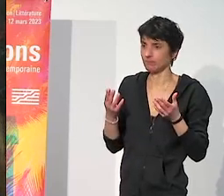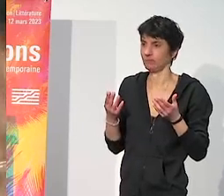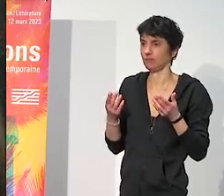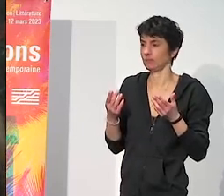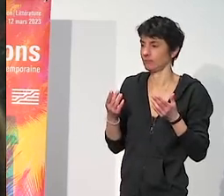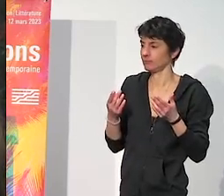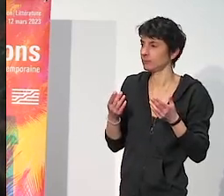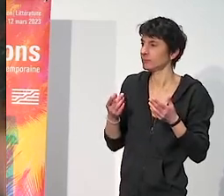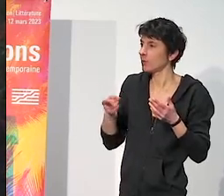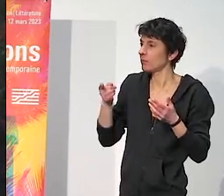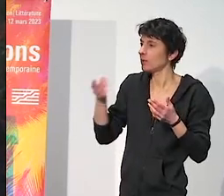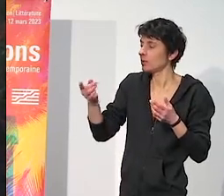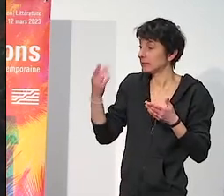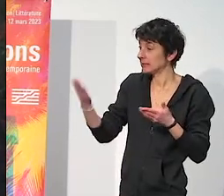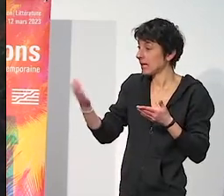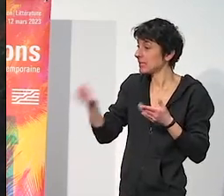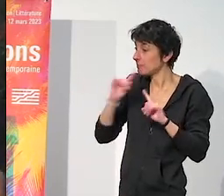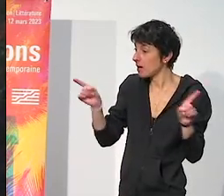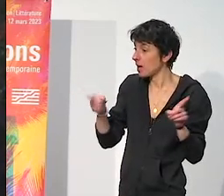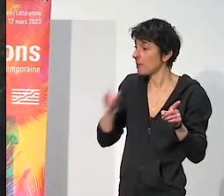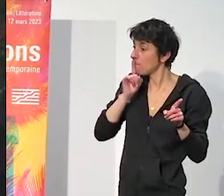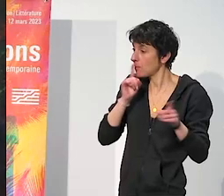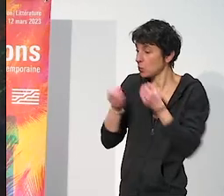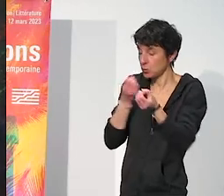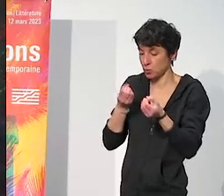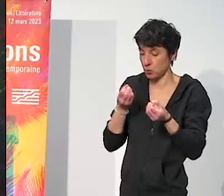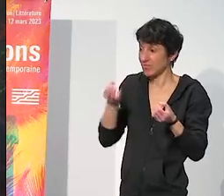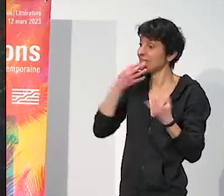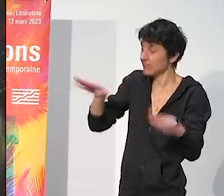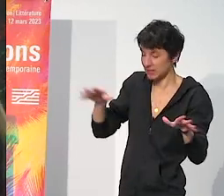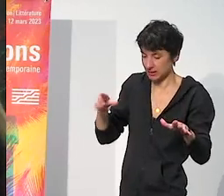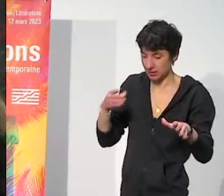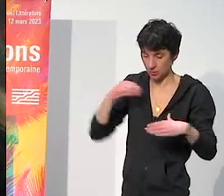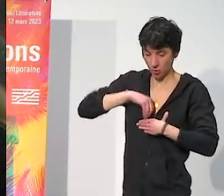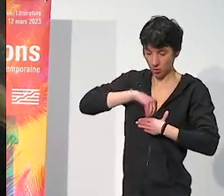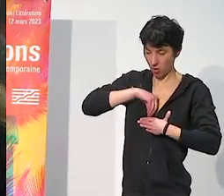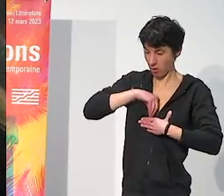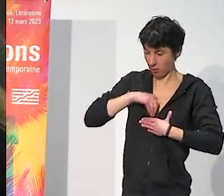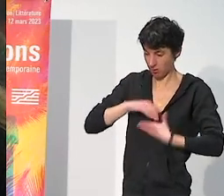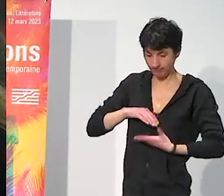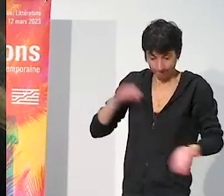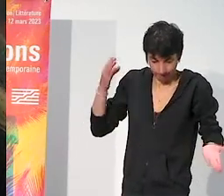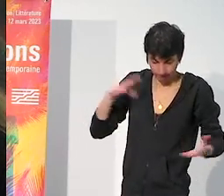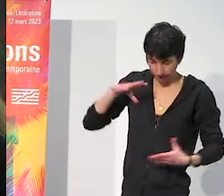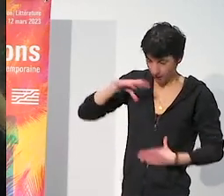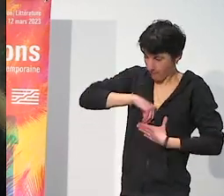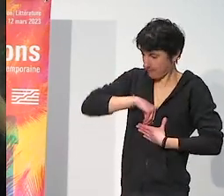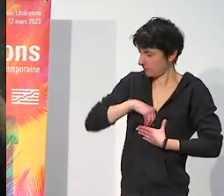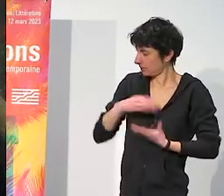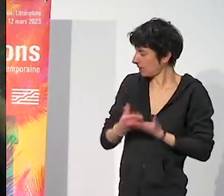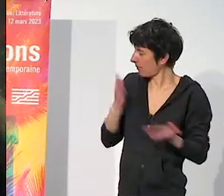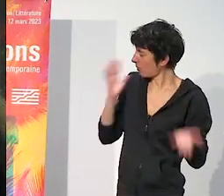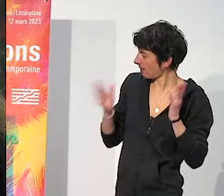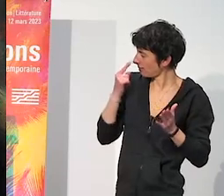ce qui n'a pas été dit ou ce qui a été dit nous constitue, de toute façon, et qu'il y a une façon... Alors, moi, j'ai l'impression que